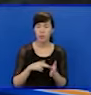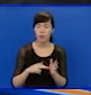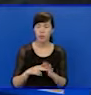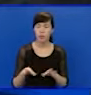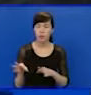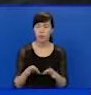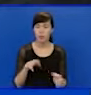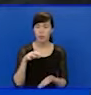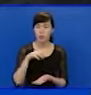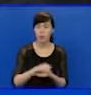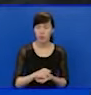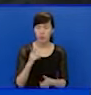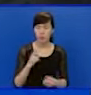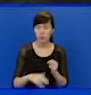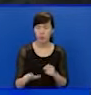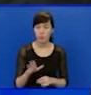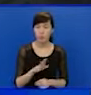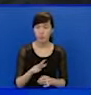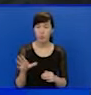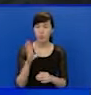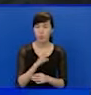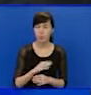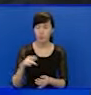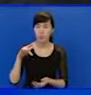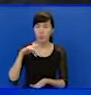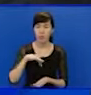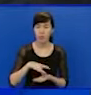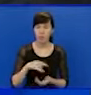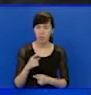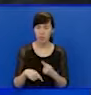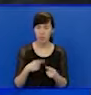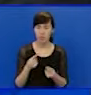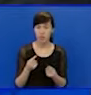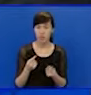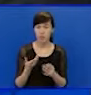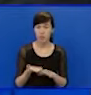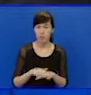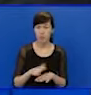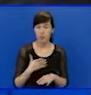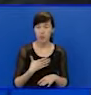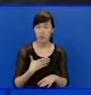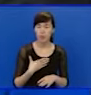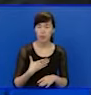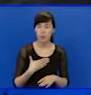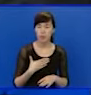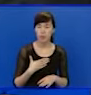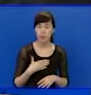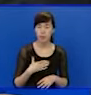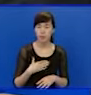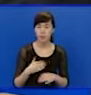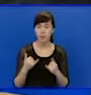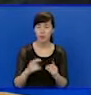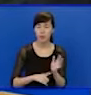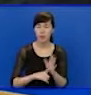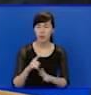сметалық құжаттамалар аяқталып жатыр бүкіл қала бойынша. Сол жерге біз осы жылда қазір бастап